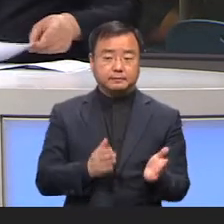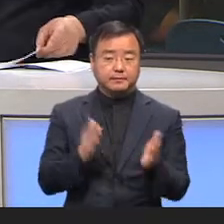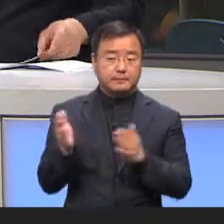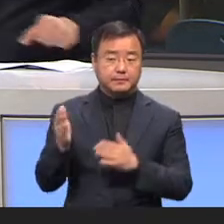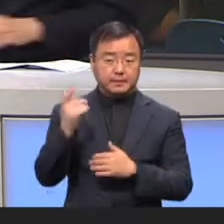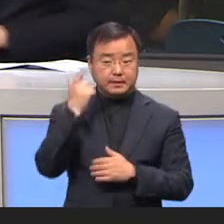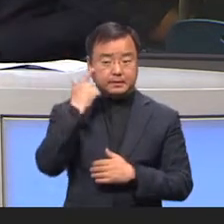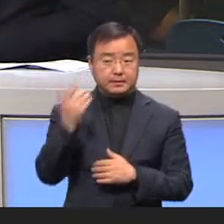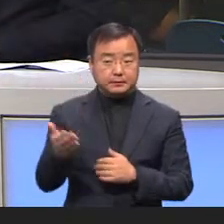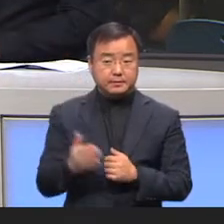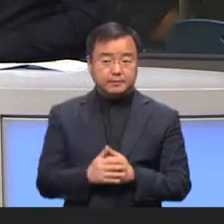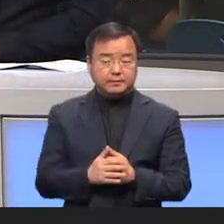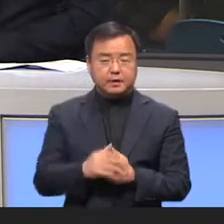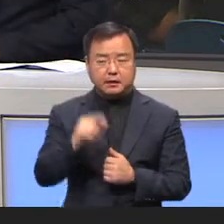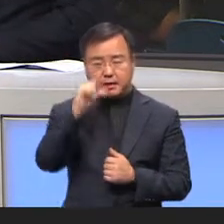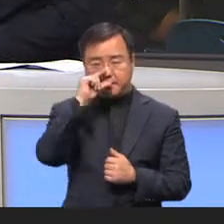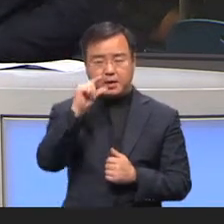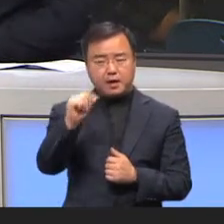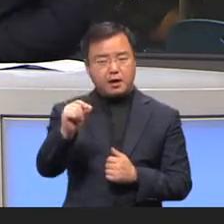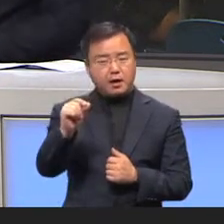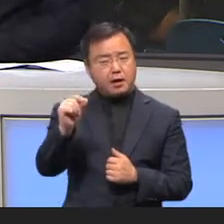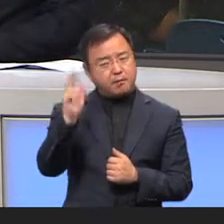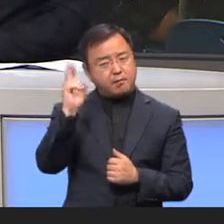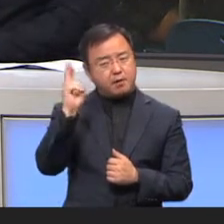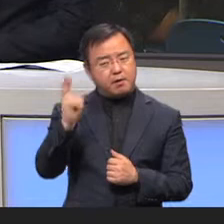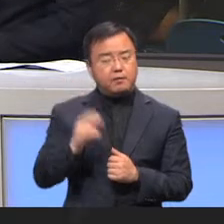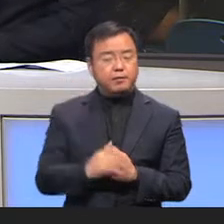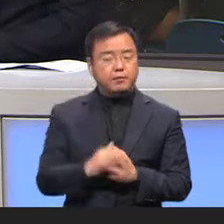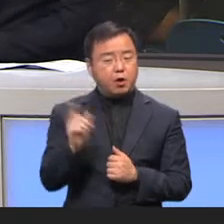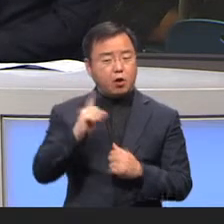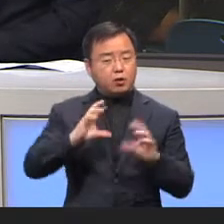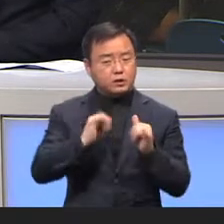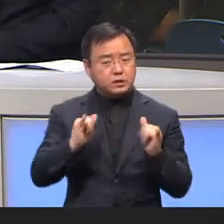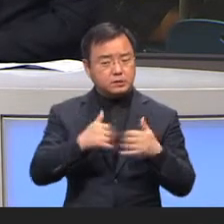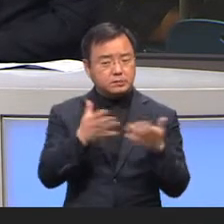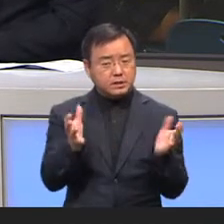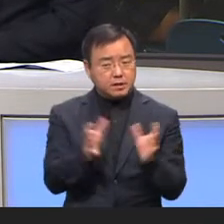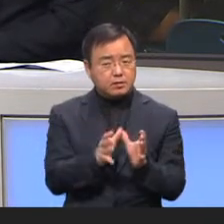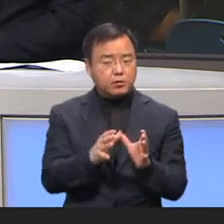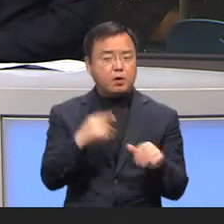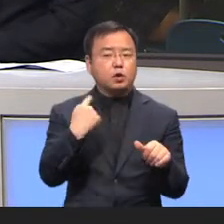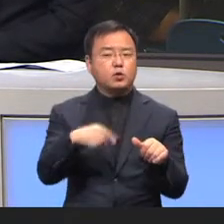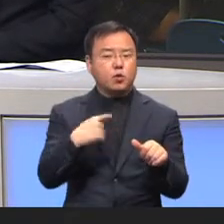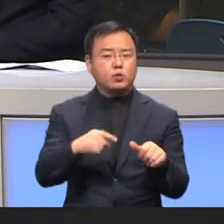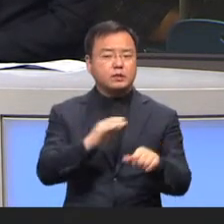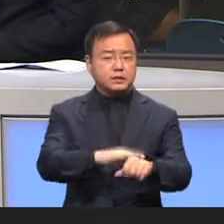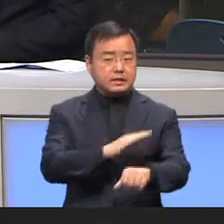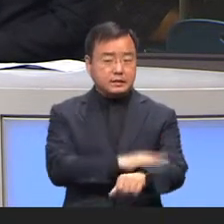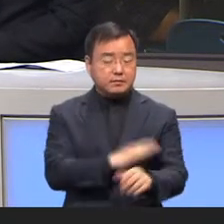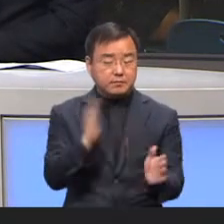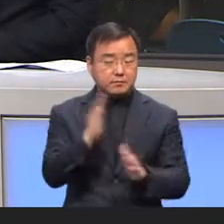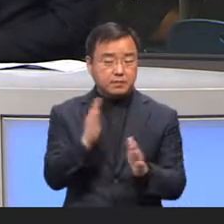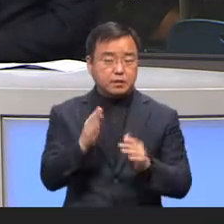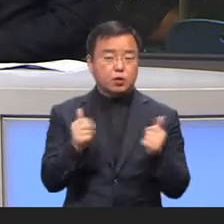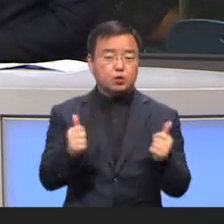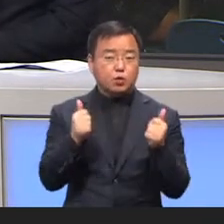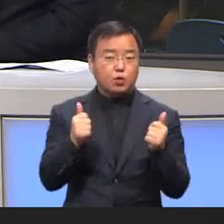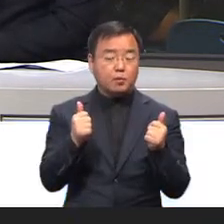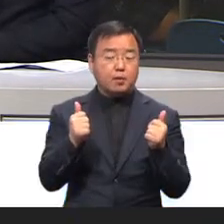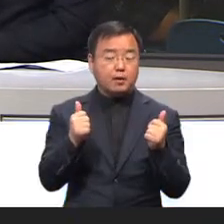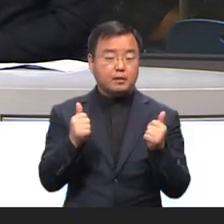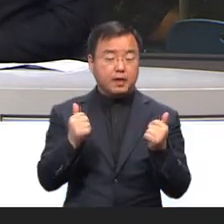질문인데 좀 민감한 얘기가 될 수 있을것 같아요 1 시민단체에서 이제 교육실습 쌩 들을 출신 대학 명의